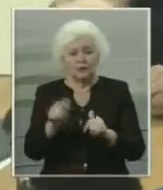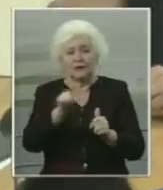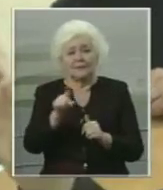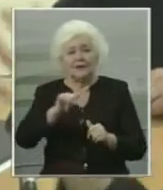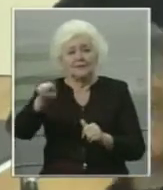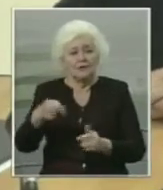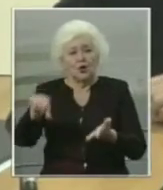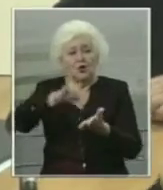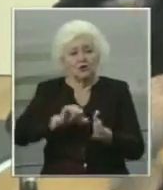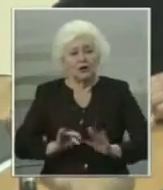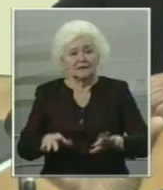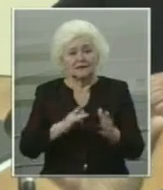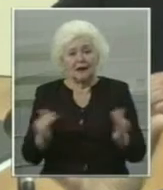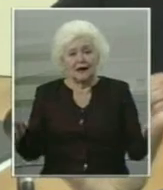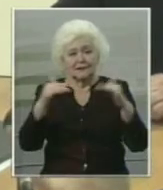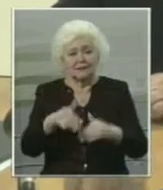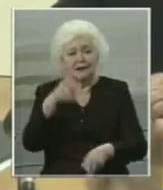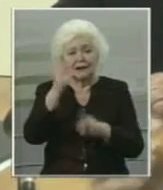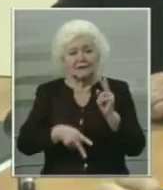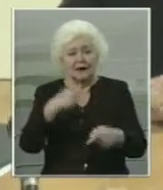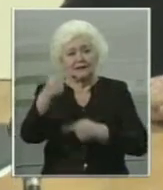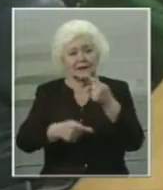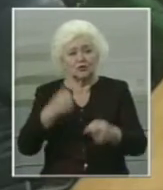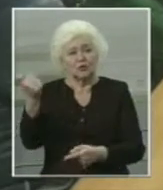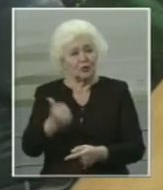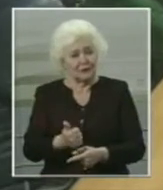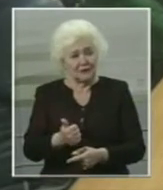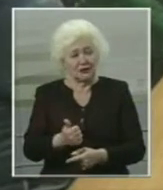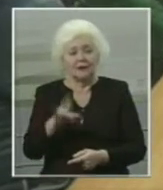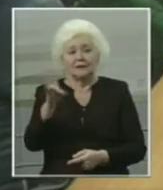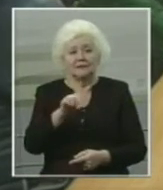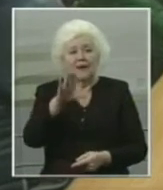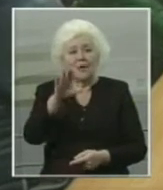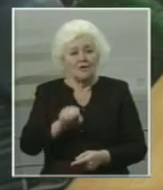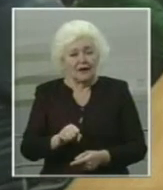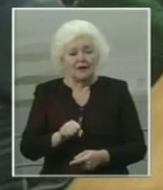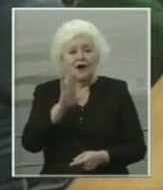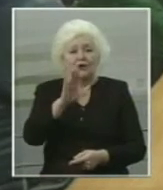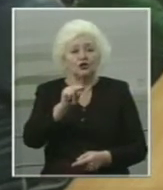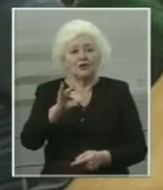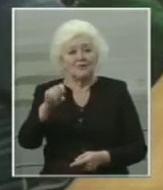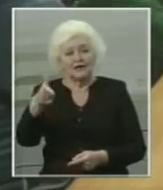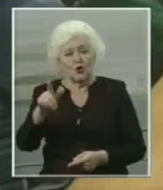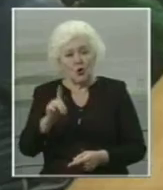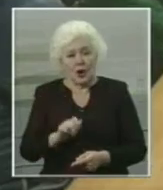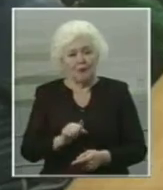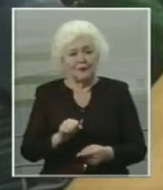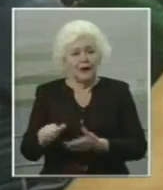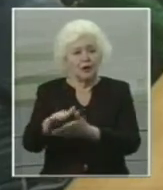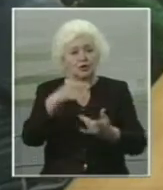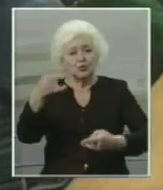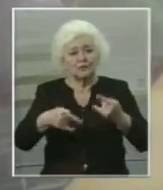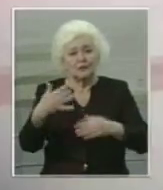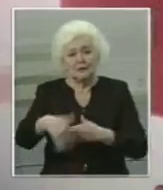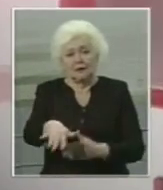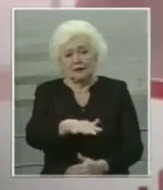вимог учасників акції збереться наприкінці наступного тижня. Наталія Тимофієва, Володимир Чепиного, Суспільне, Херсон.